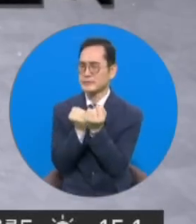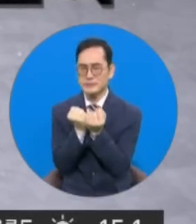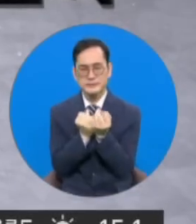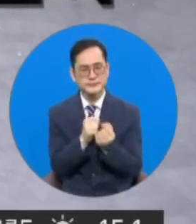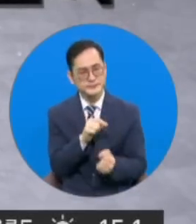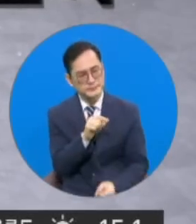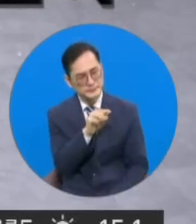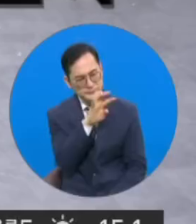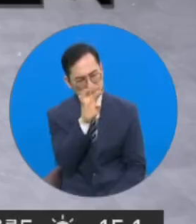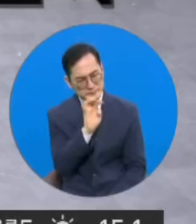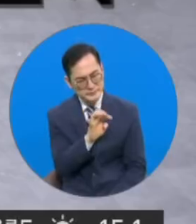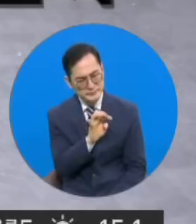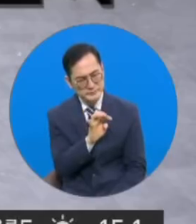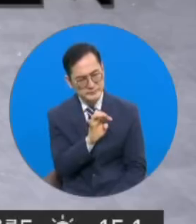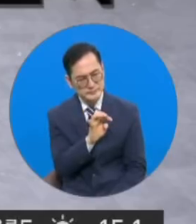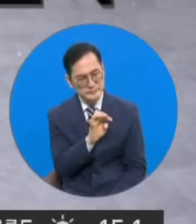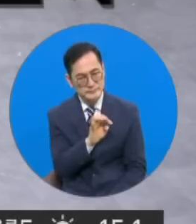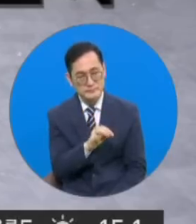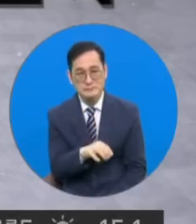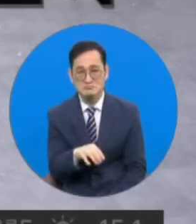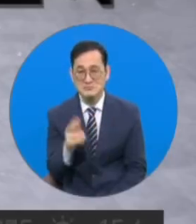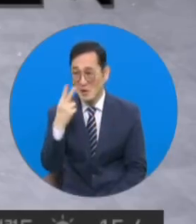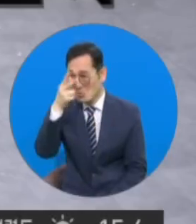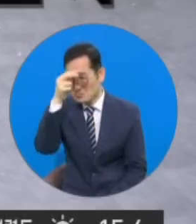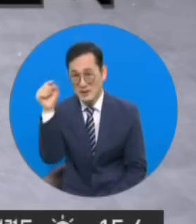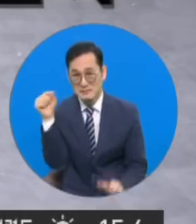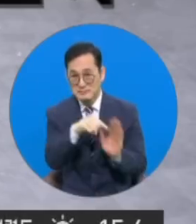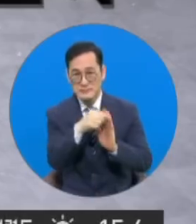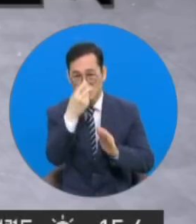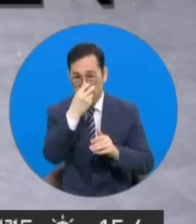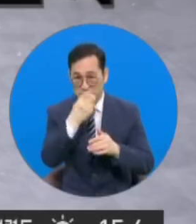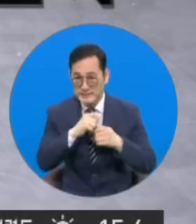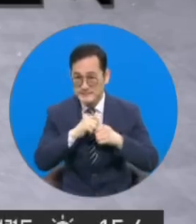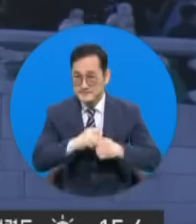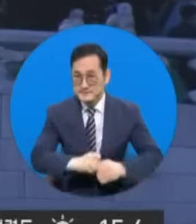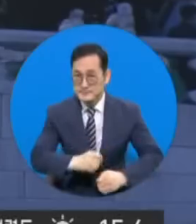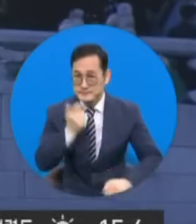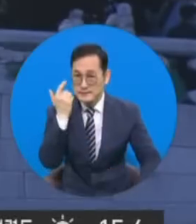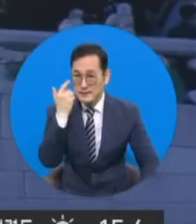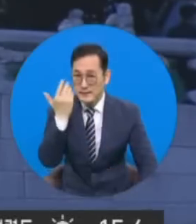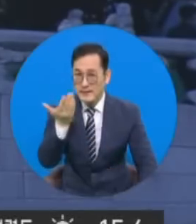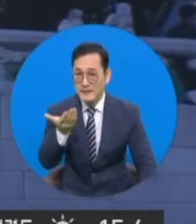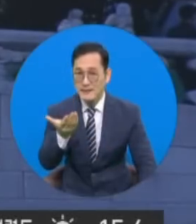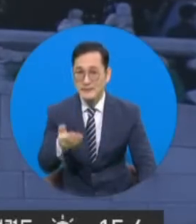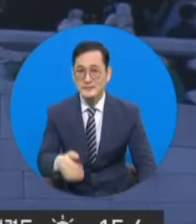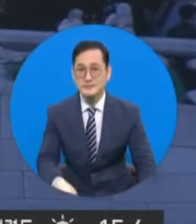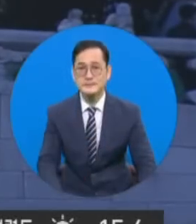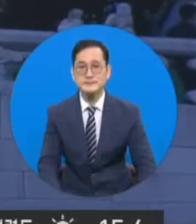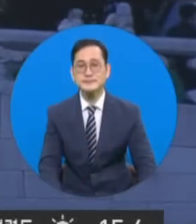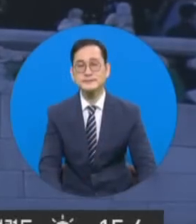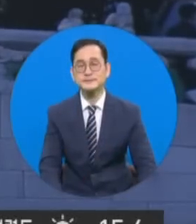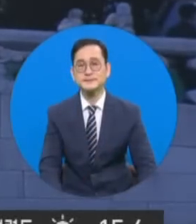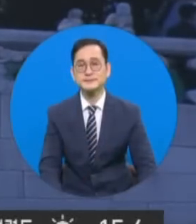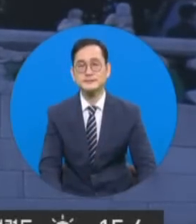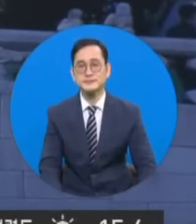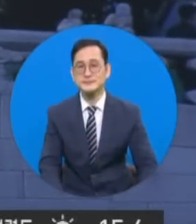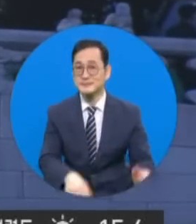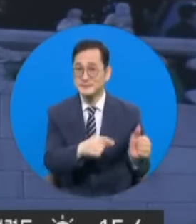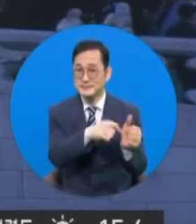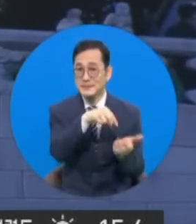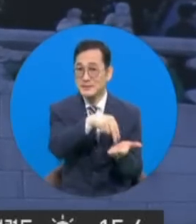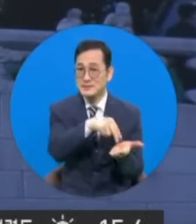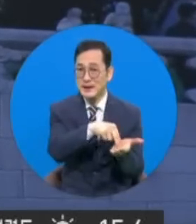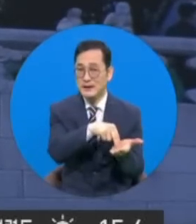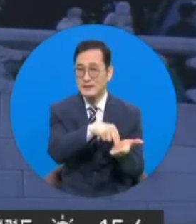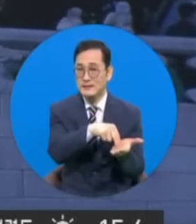점 점 점 결국 검찰수사 갈까 일단 김남국 의원의 어제 내놓은 추가 해명과 입장문을